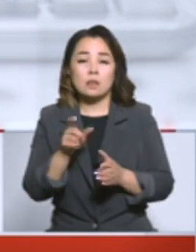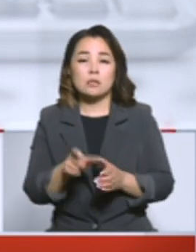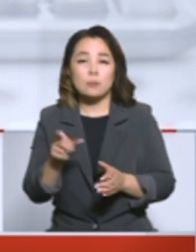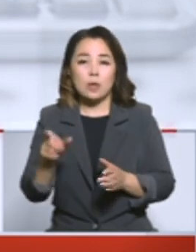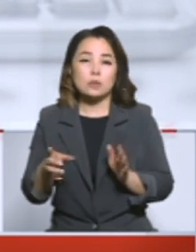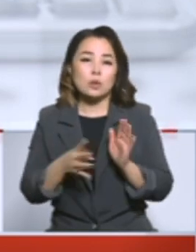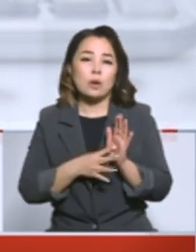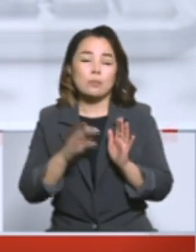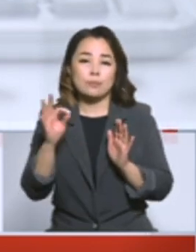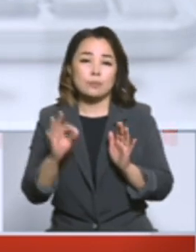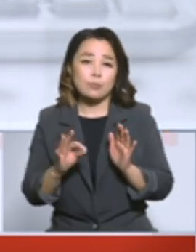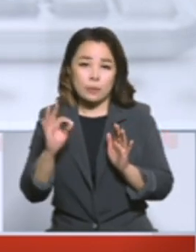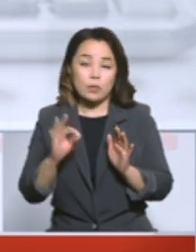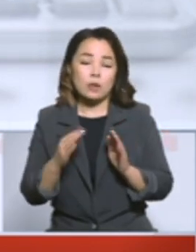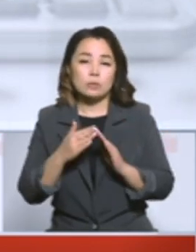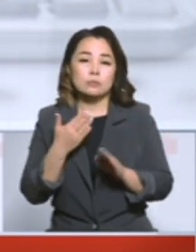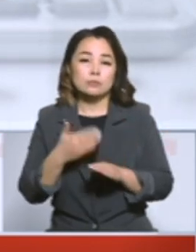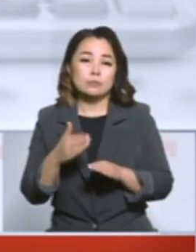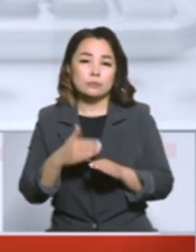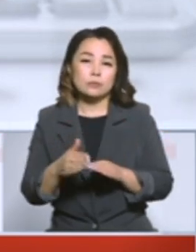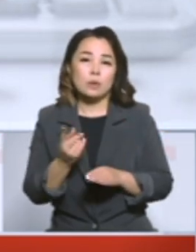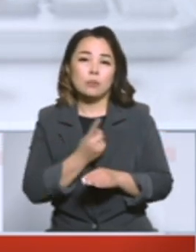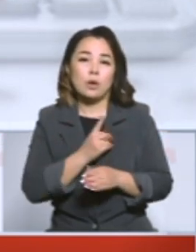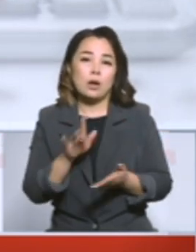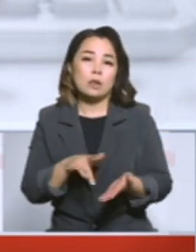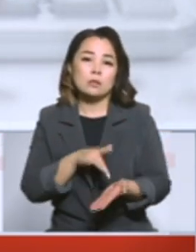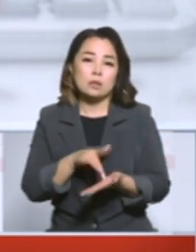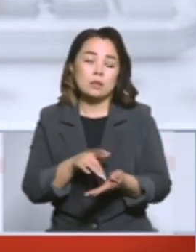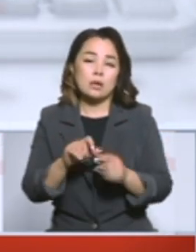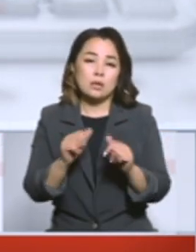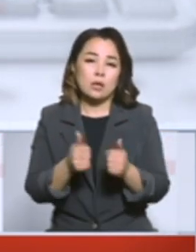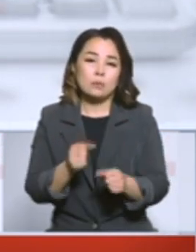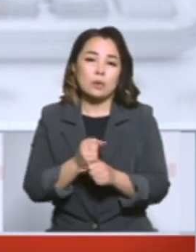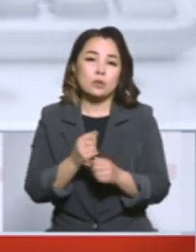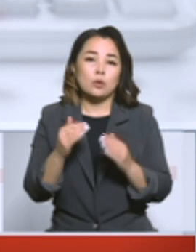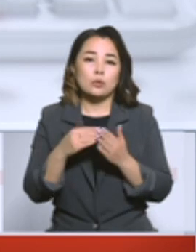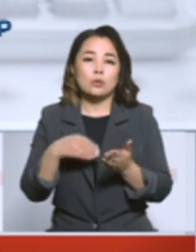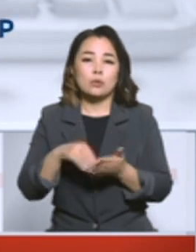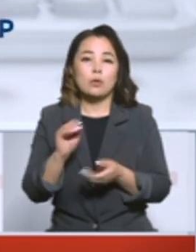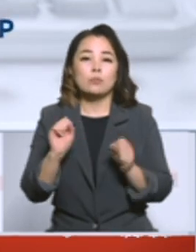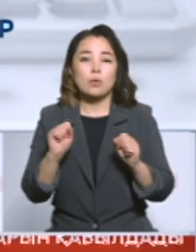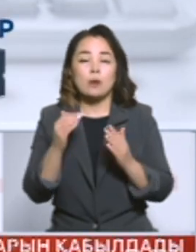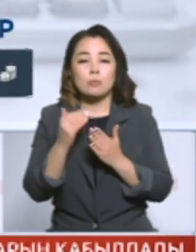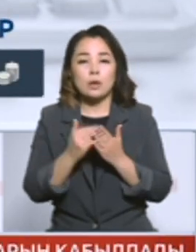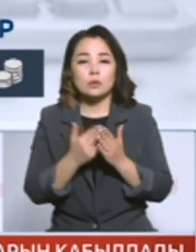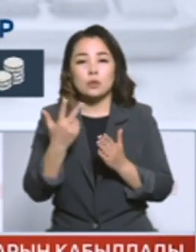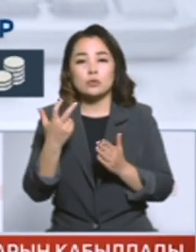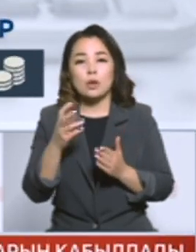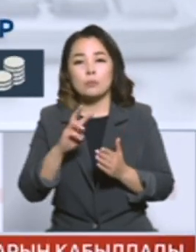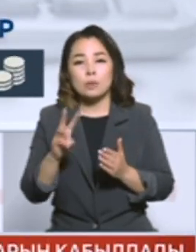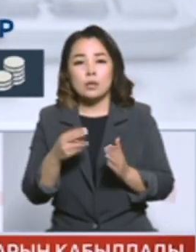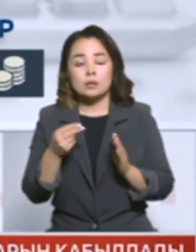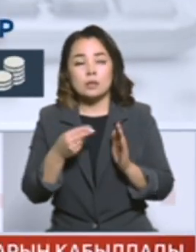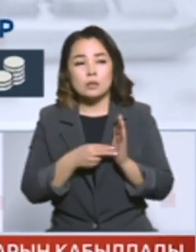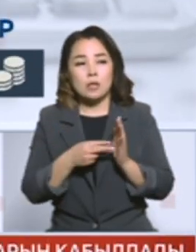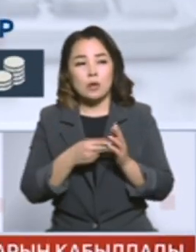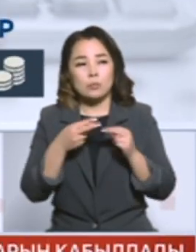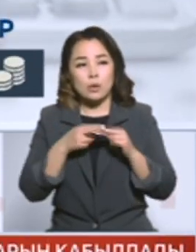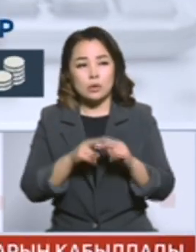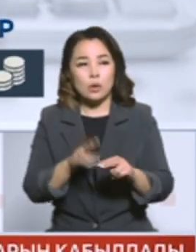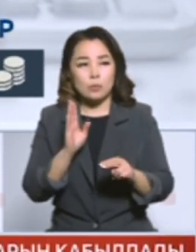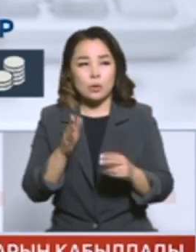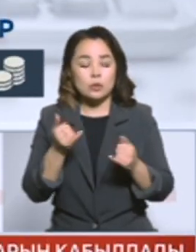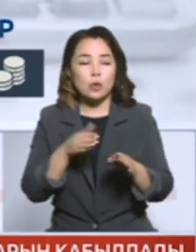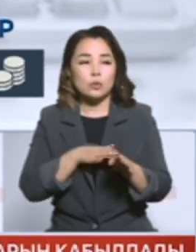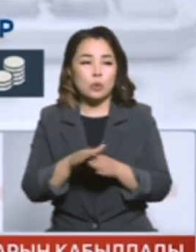азаматтарға 9%. Ипотеканы моноқалаларда да рәсімдеп үй алуға болады. Бағдарламаға 300 миллиард теңге бөлінбек.